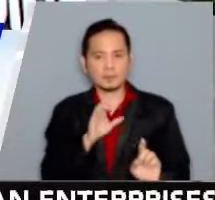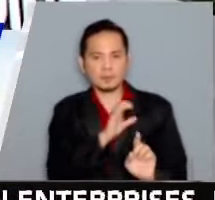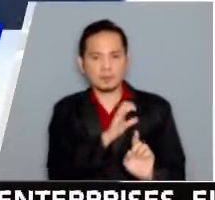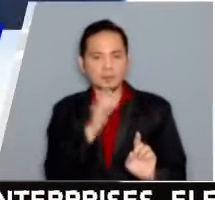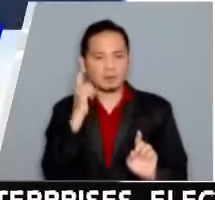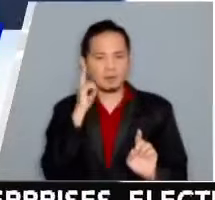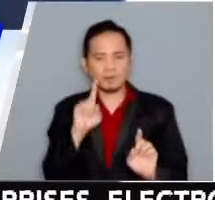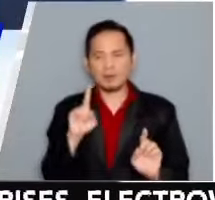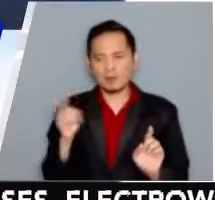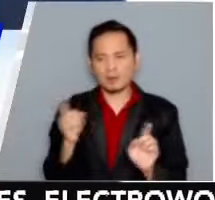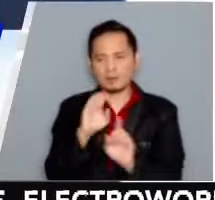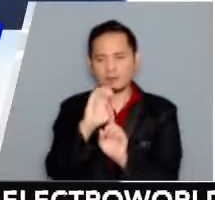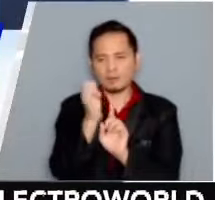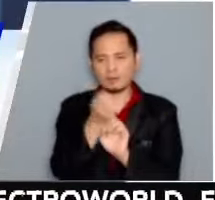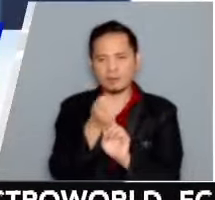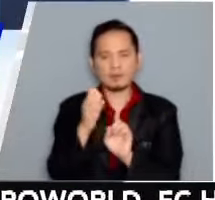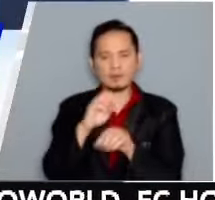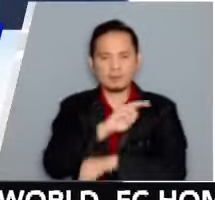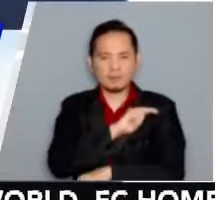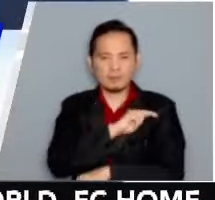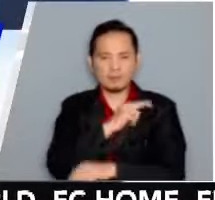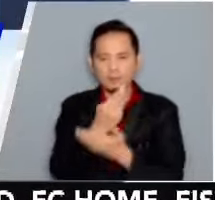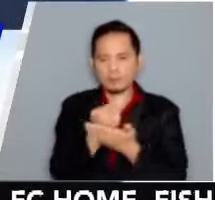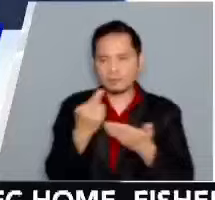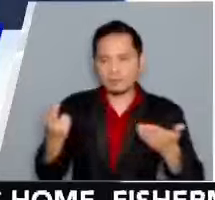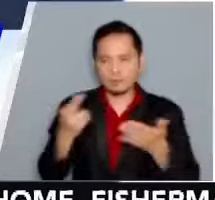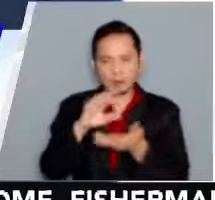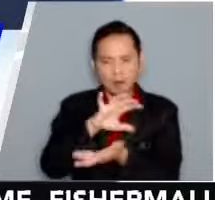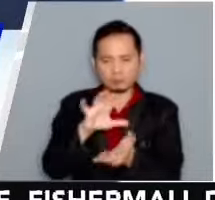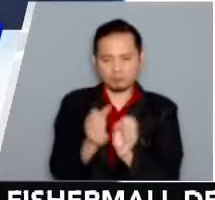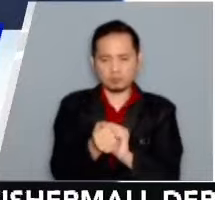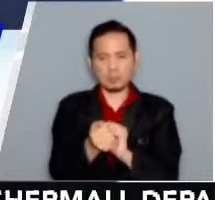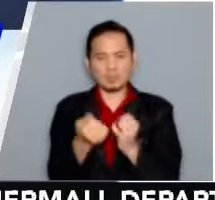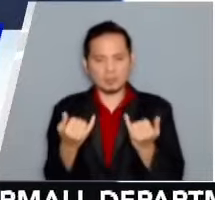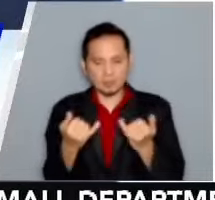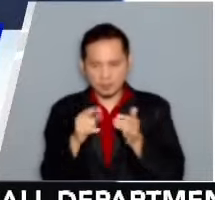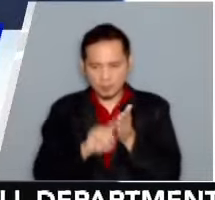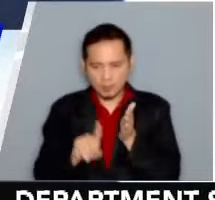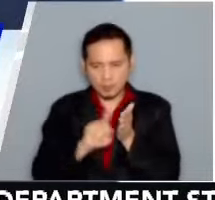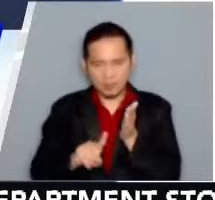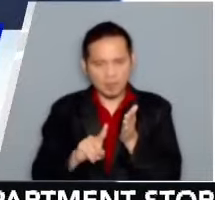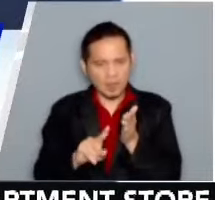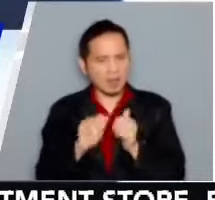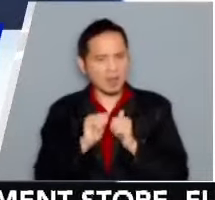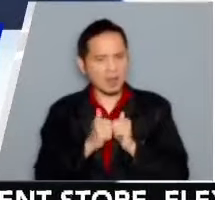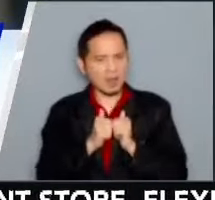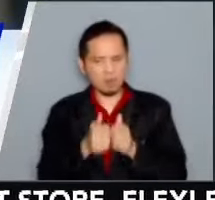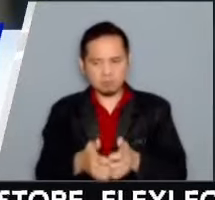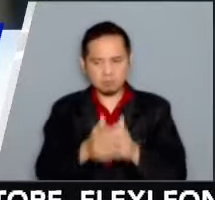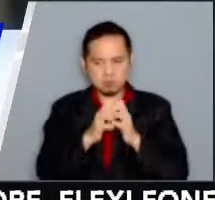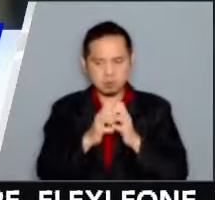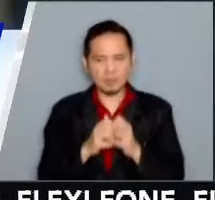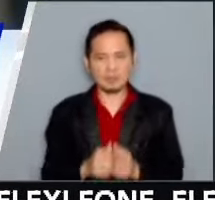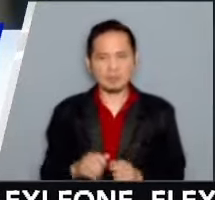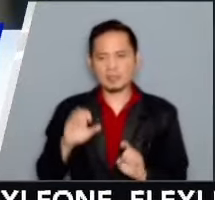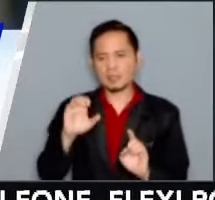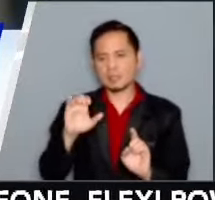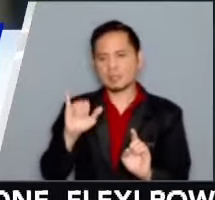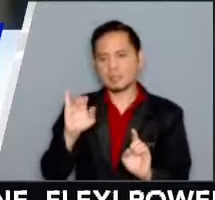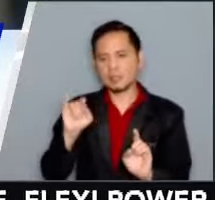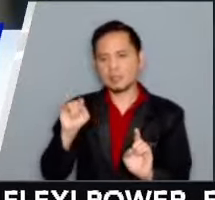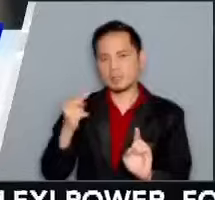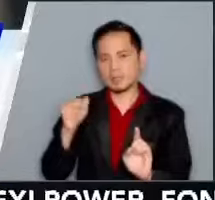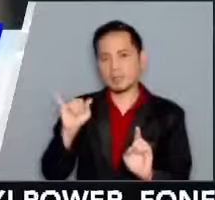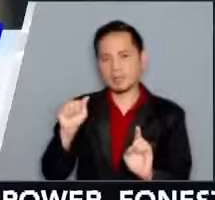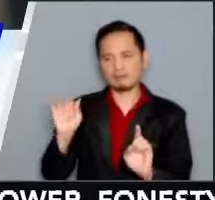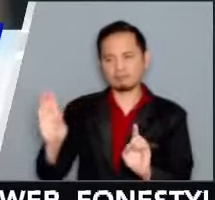climate change para aman kung paano naitayo ang resort sa chocolate hills ayon kay senator Cynthia Villar nauna ng nagh ng resolusyon